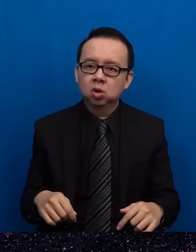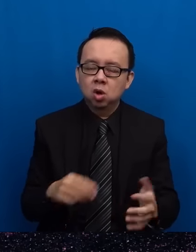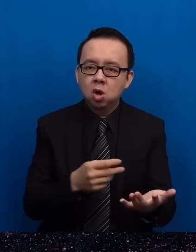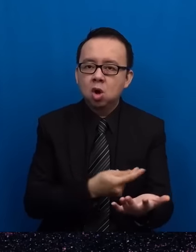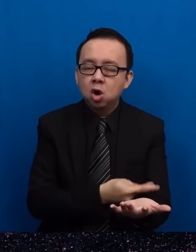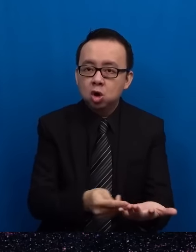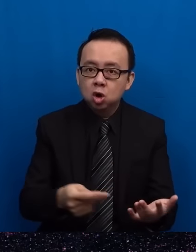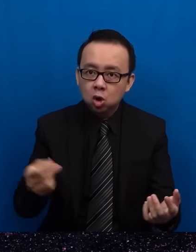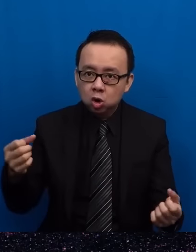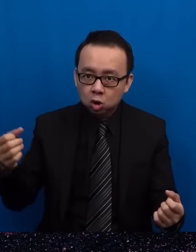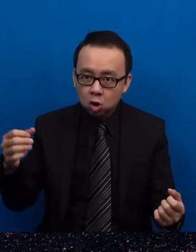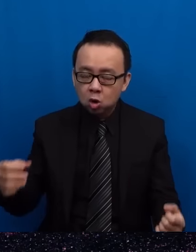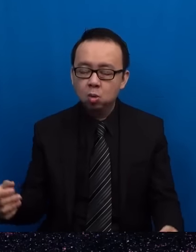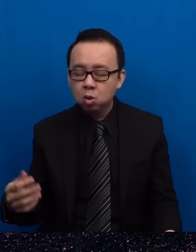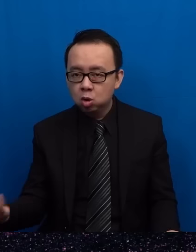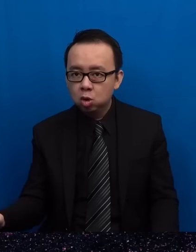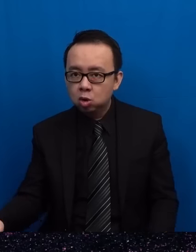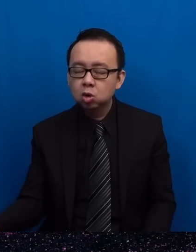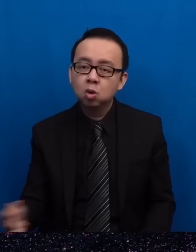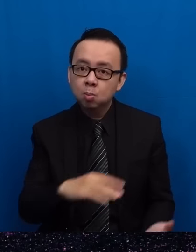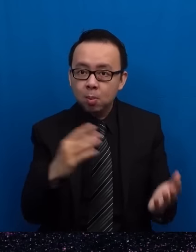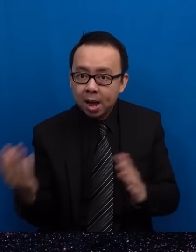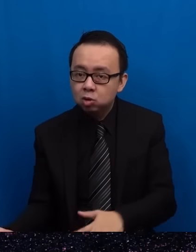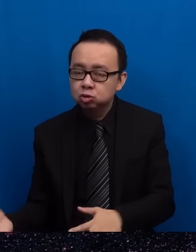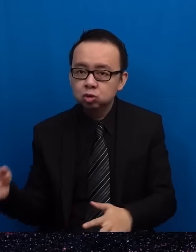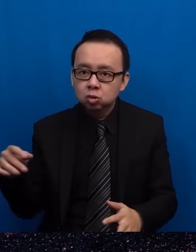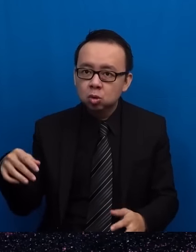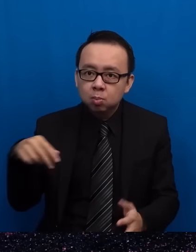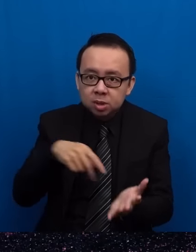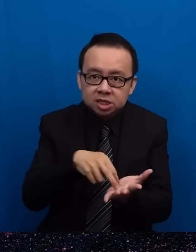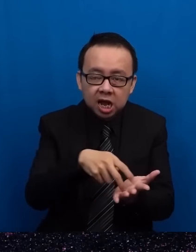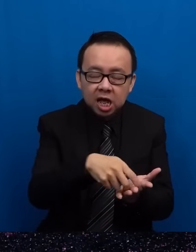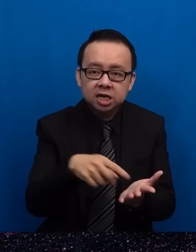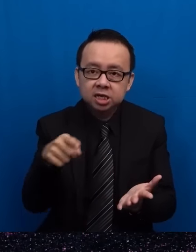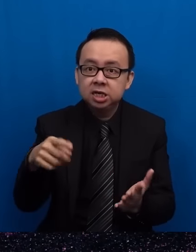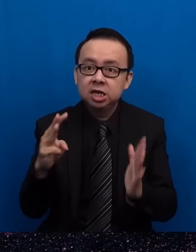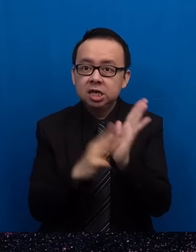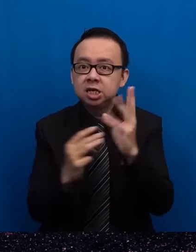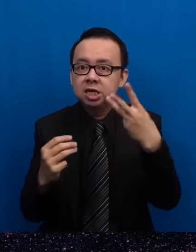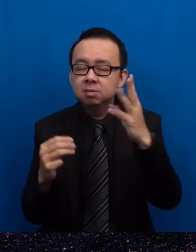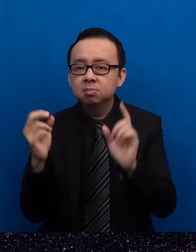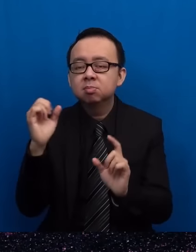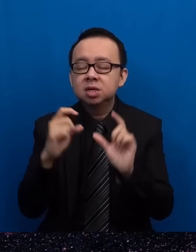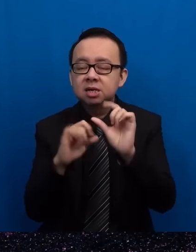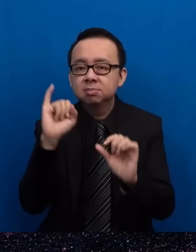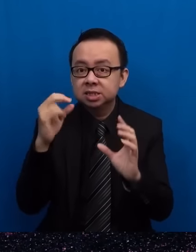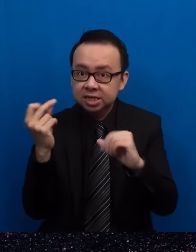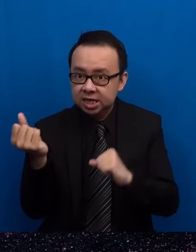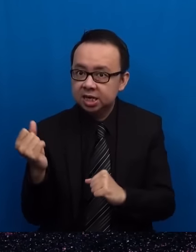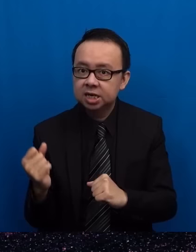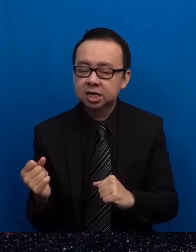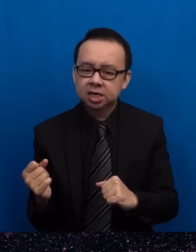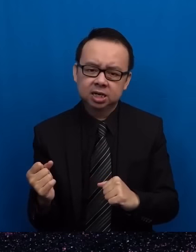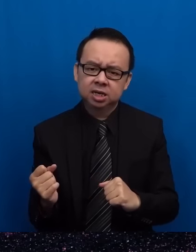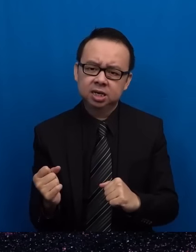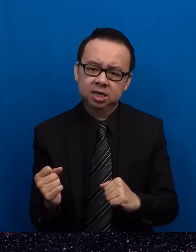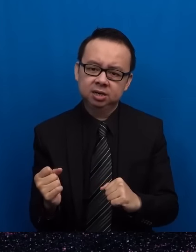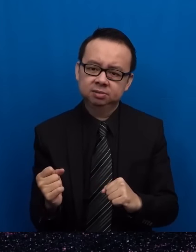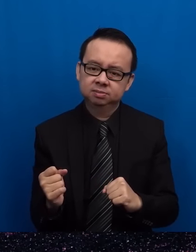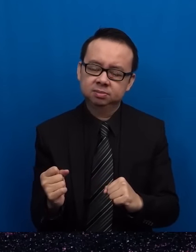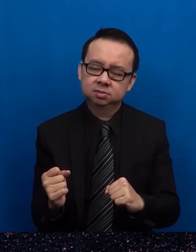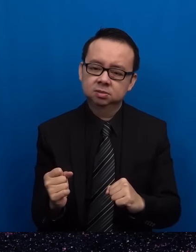di jalan-jalan, banyak orang meninggal dunia di Mesir pada zaman itu. Bangsa Israel disuruh bikin roti tapi nggak